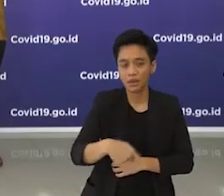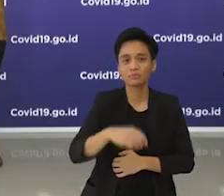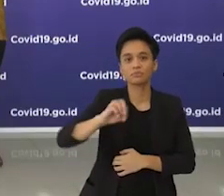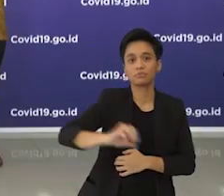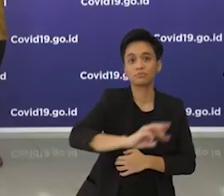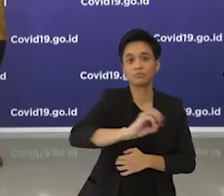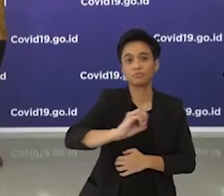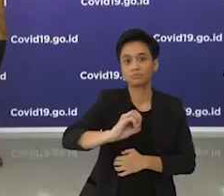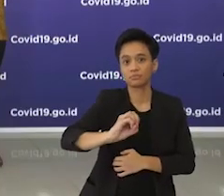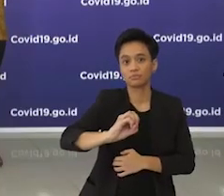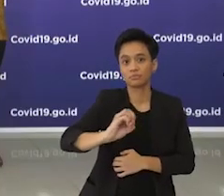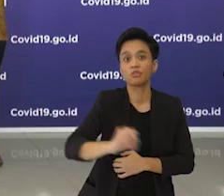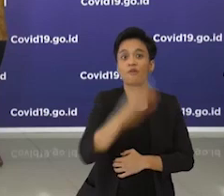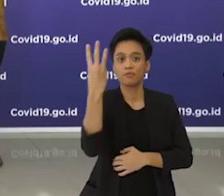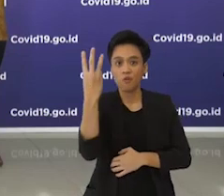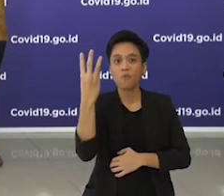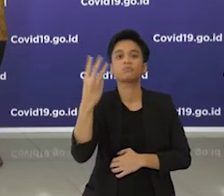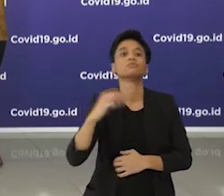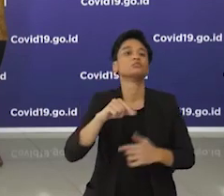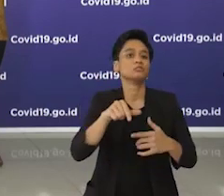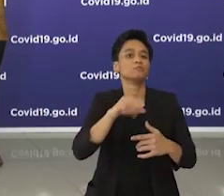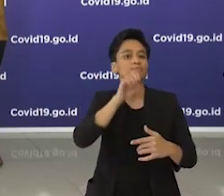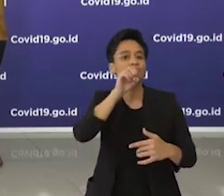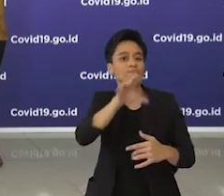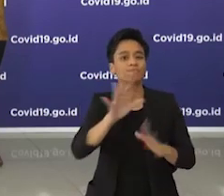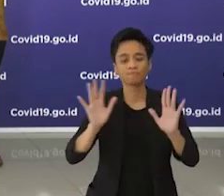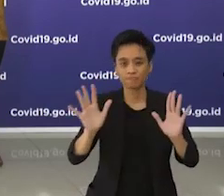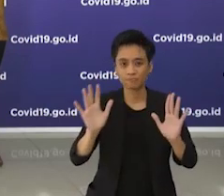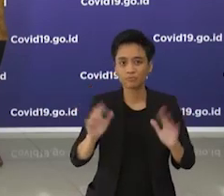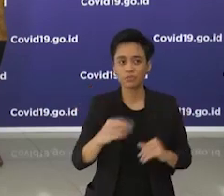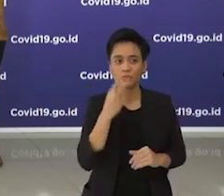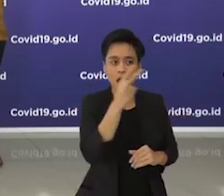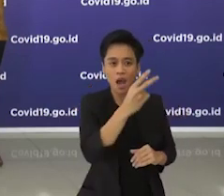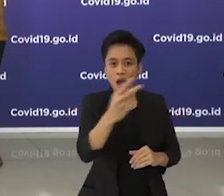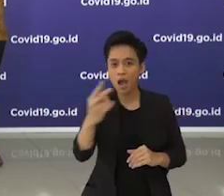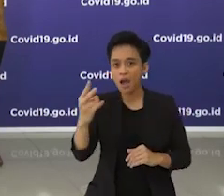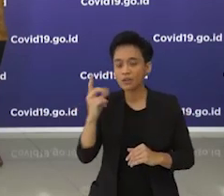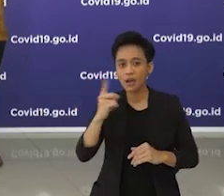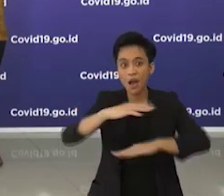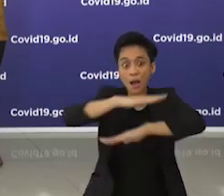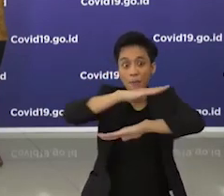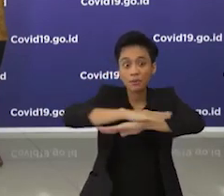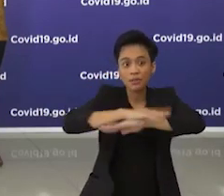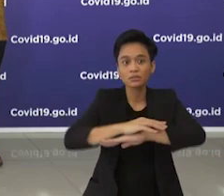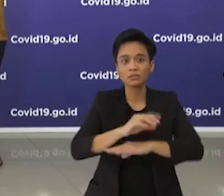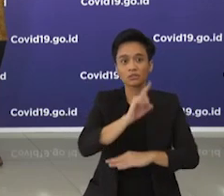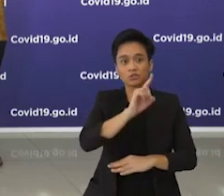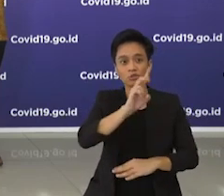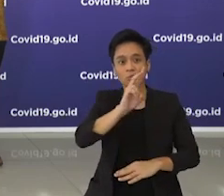sudah mendeteksi lebih dari 1125 berita hoax